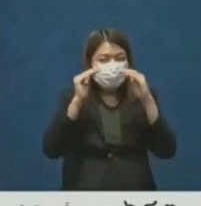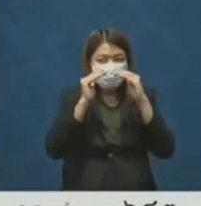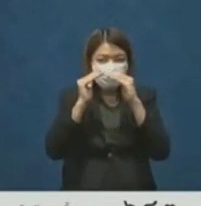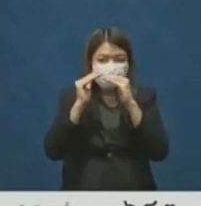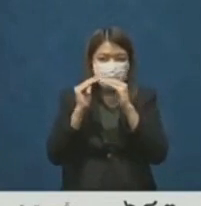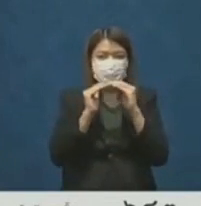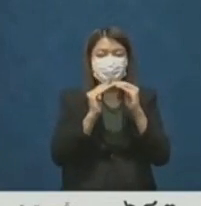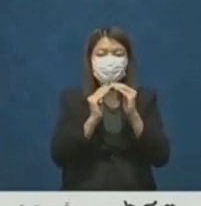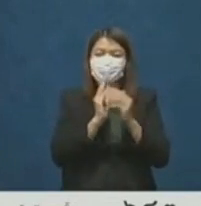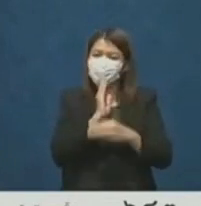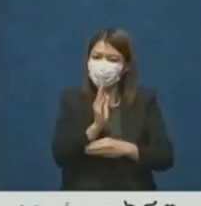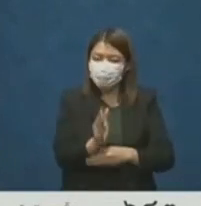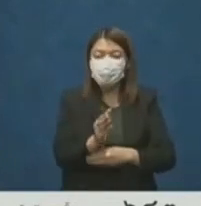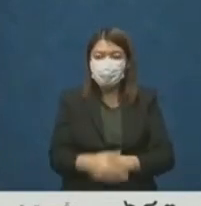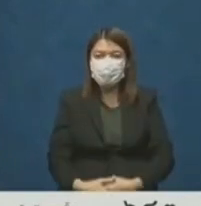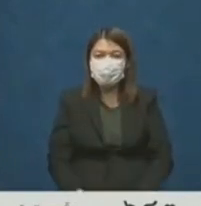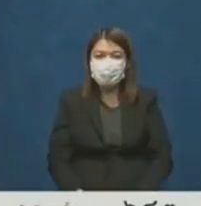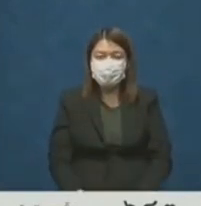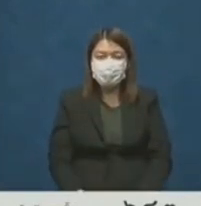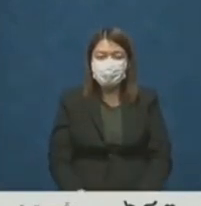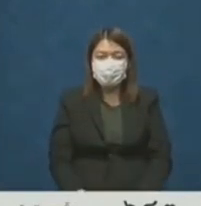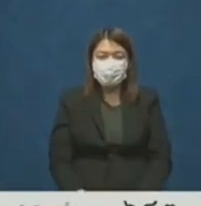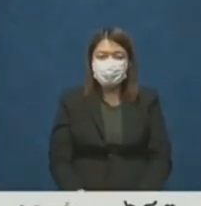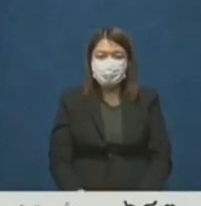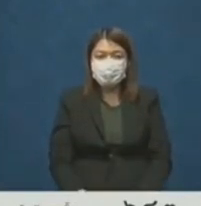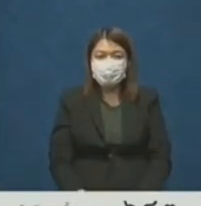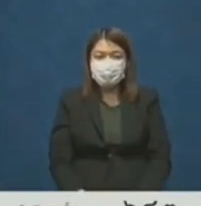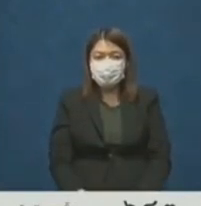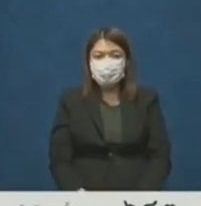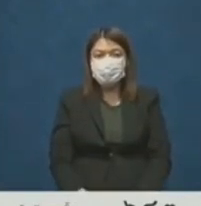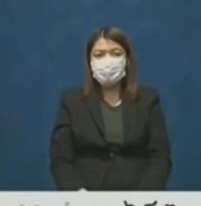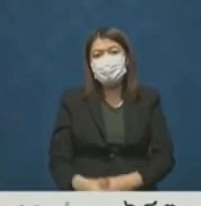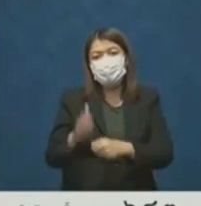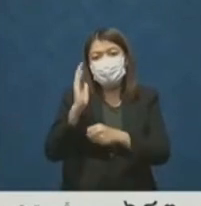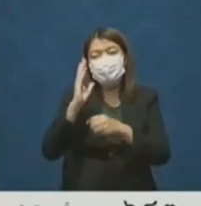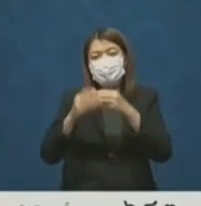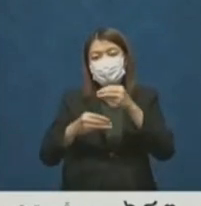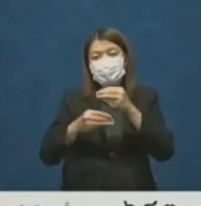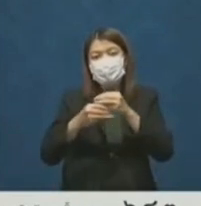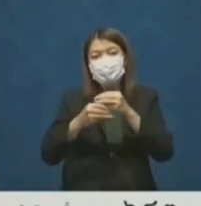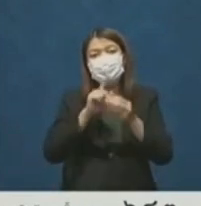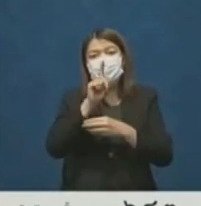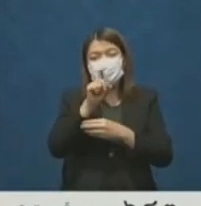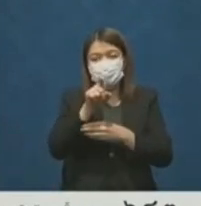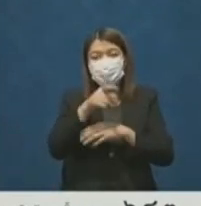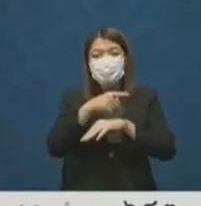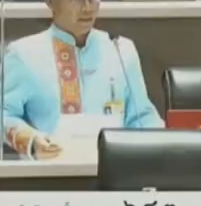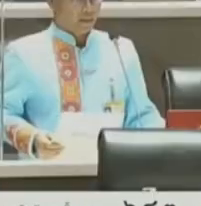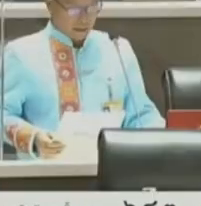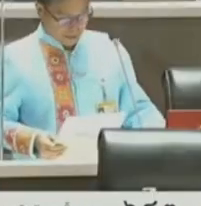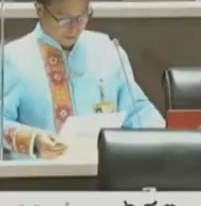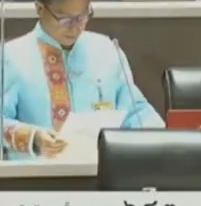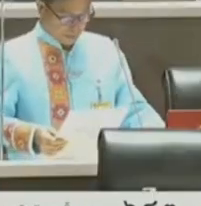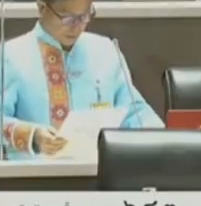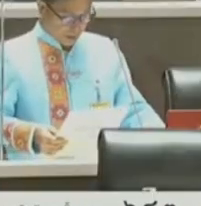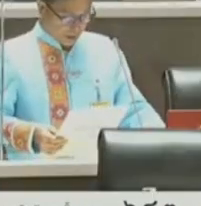งค์เท่าเทียมและเป็นธรรมท่านประธานครับขออภิปรายเพิ่มเติมและเพื่อเป็นคำถามผ่านท่านประ